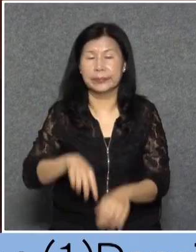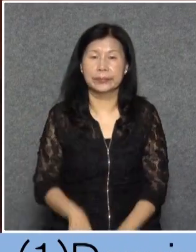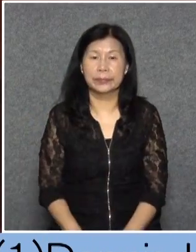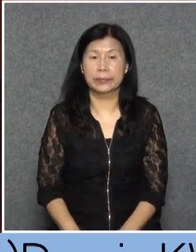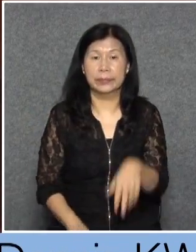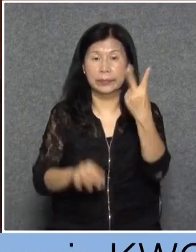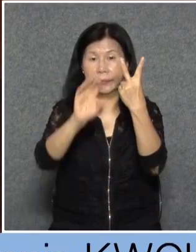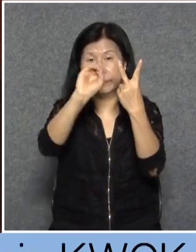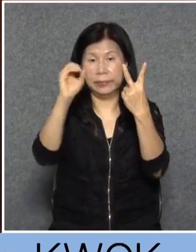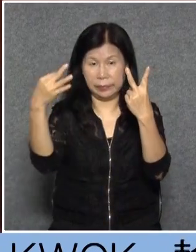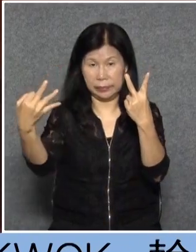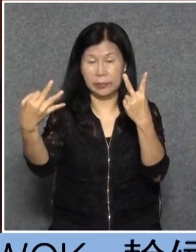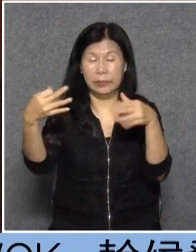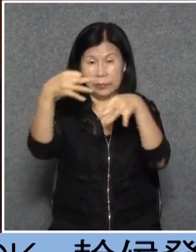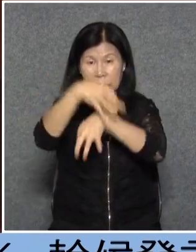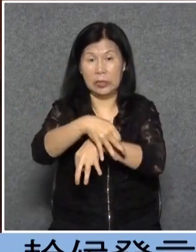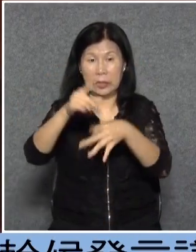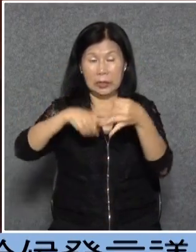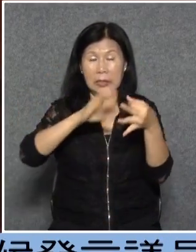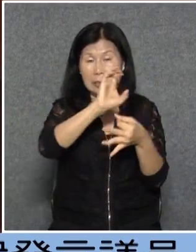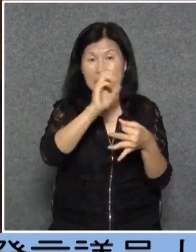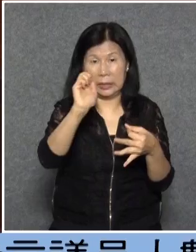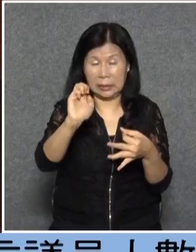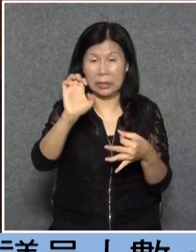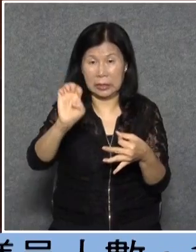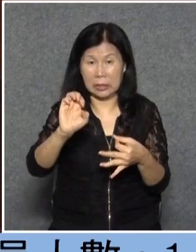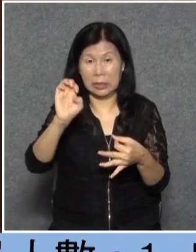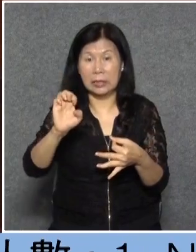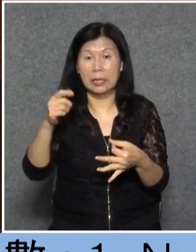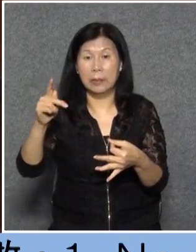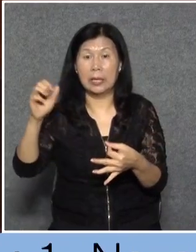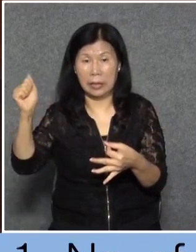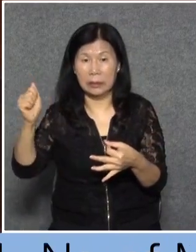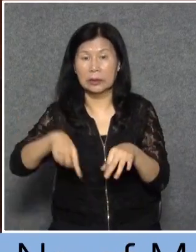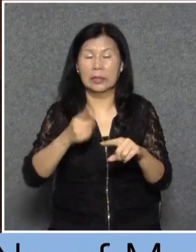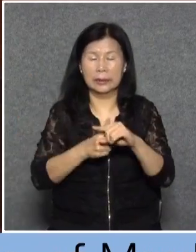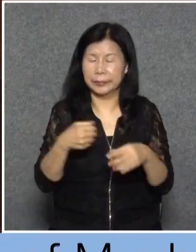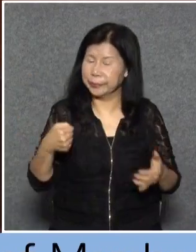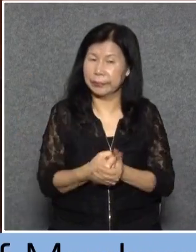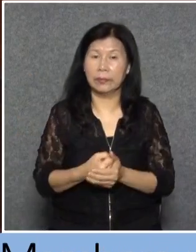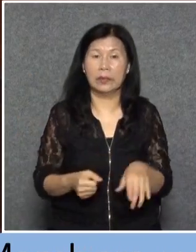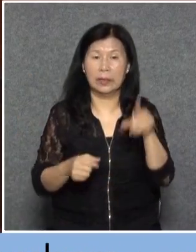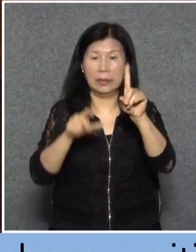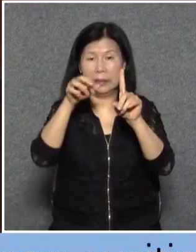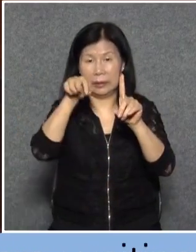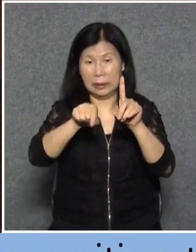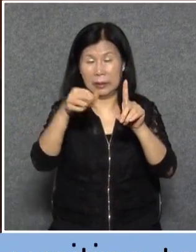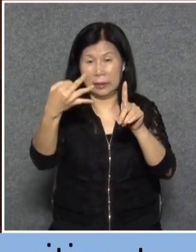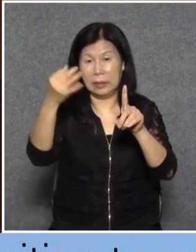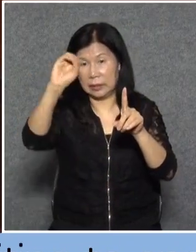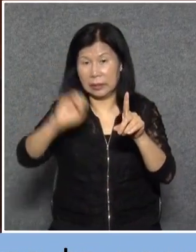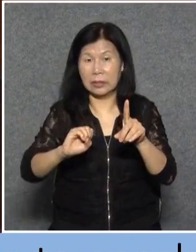在2003年簽了這個 CEPA 之後，香港人就已經開始悔不當初，為了個 1.3% 的